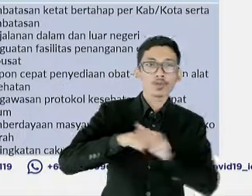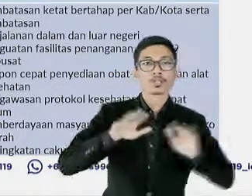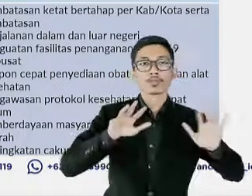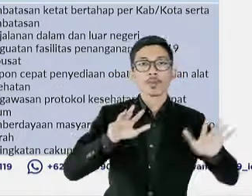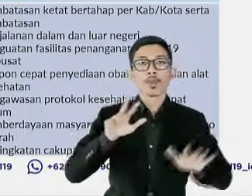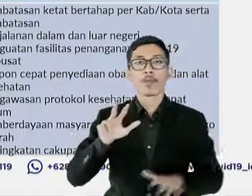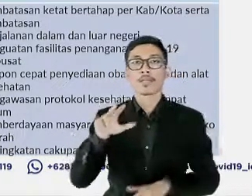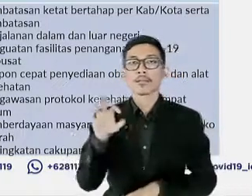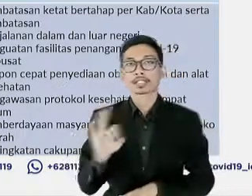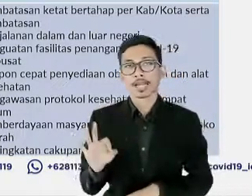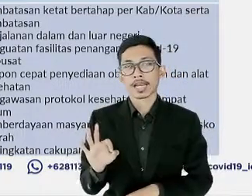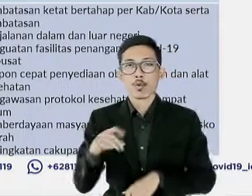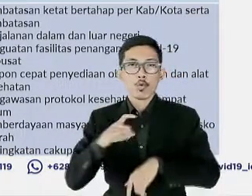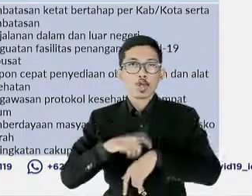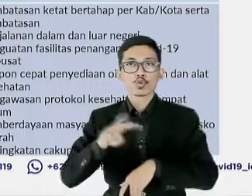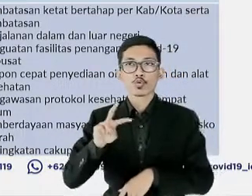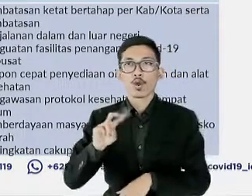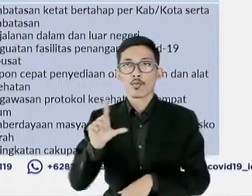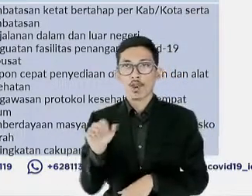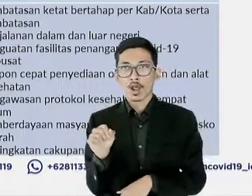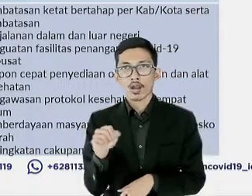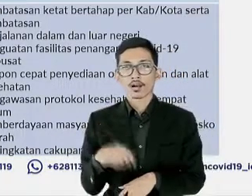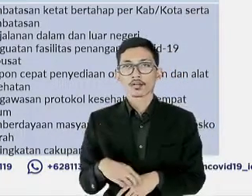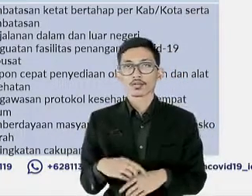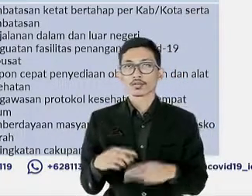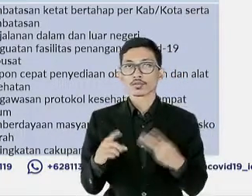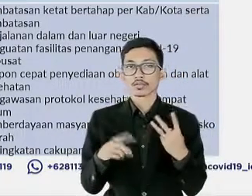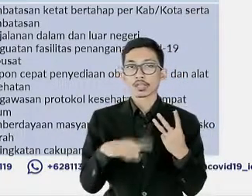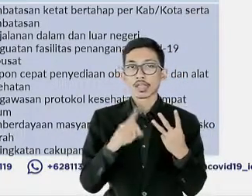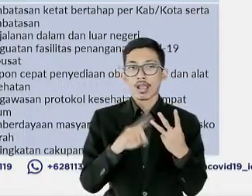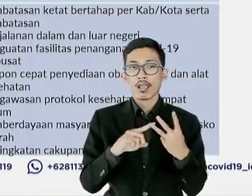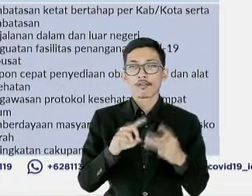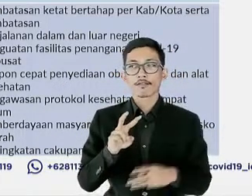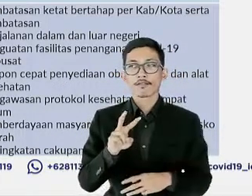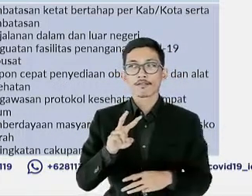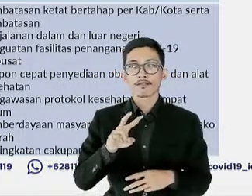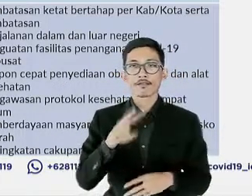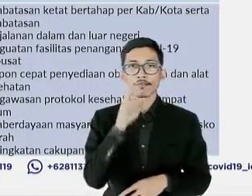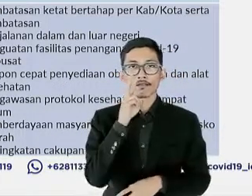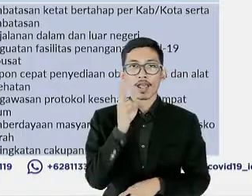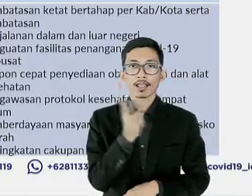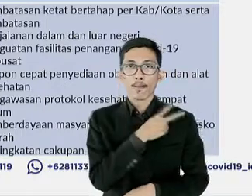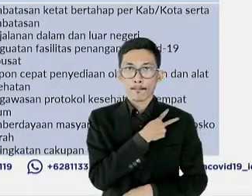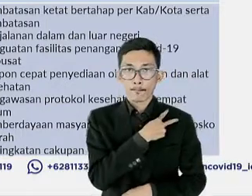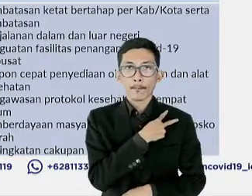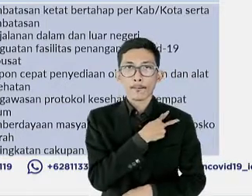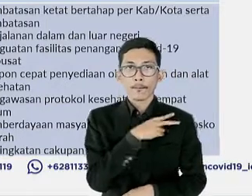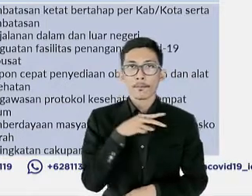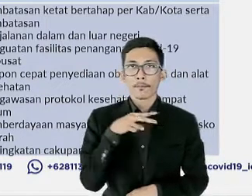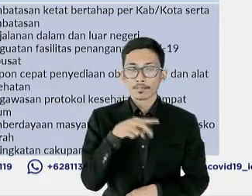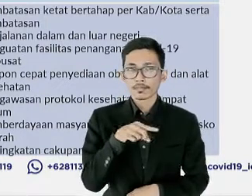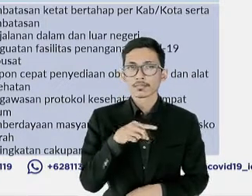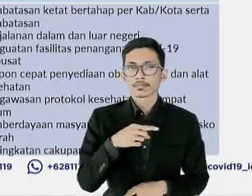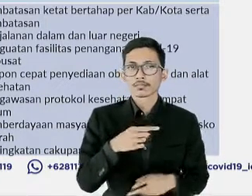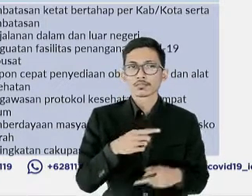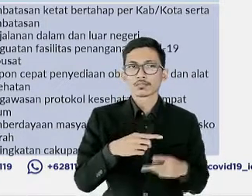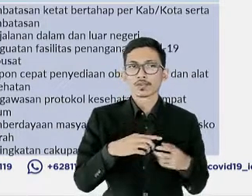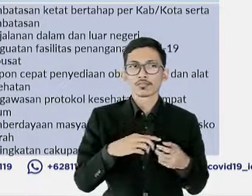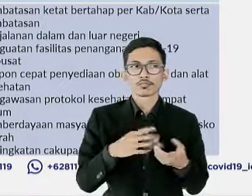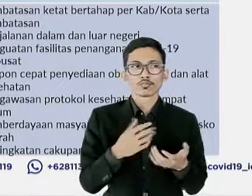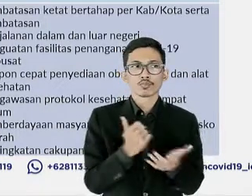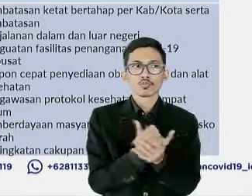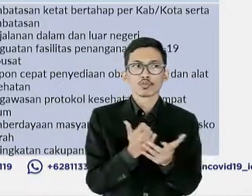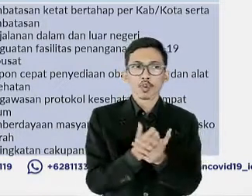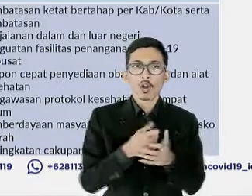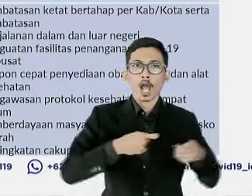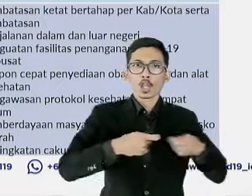waktu dua bulan yang ketiga adalah Vietnam Vietnam sempat menjadi negara dengan penanganan kopi terbaik